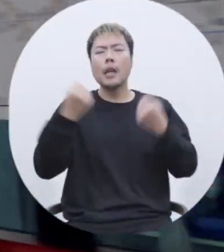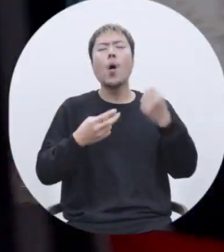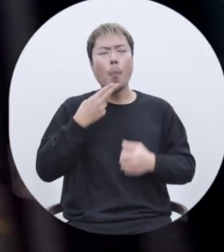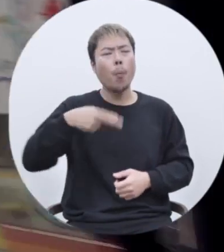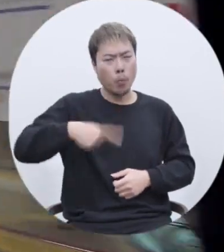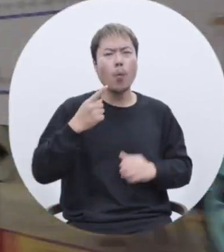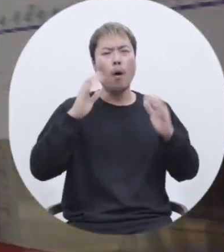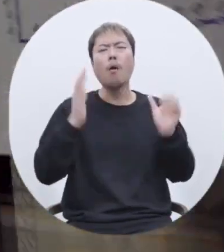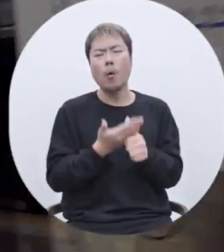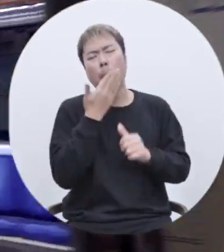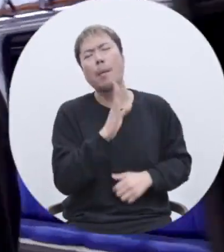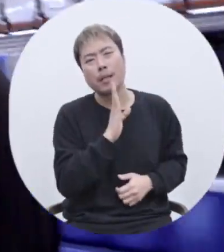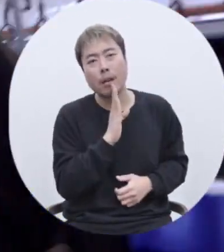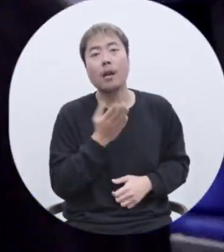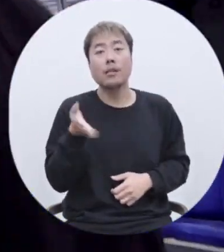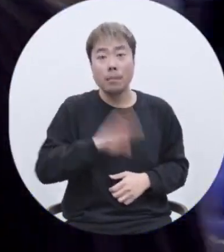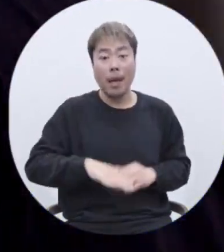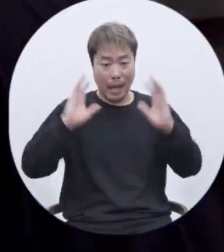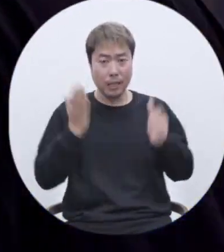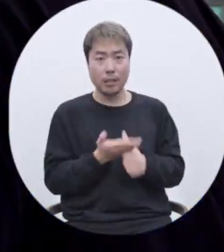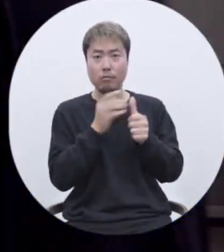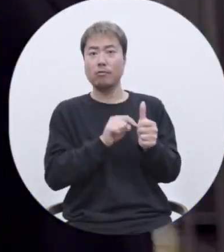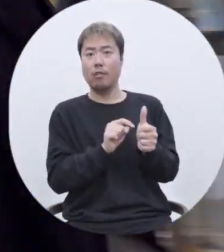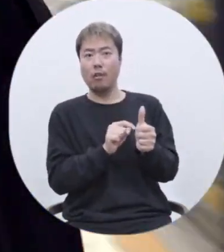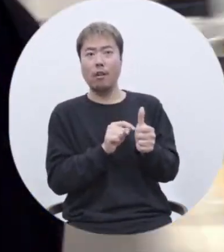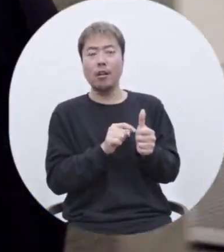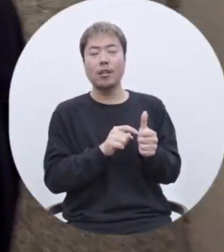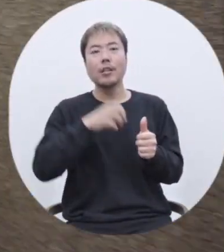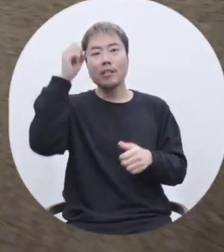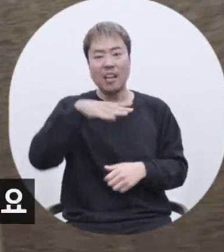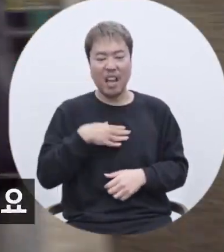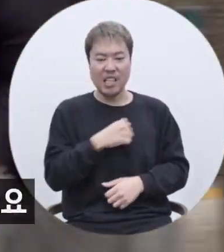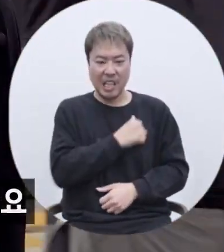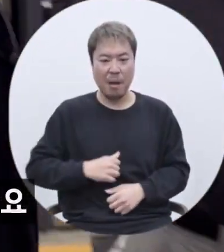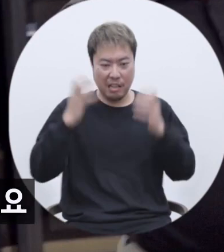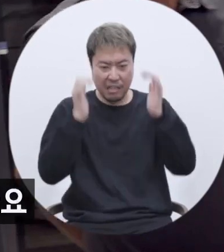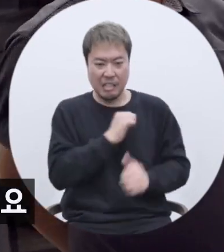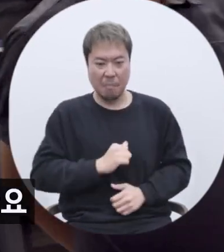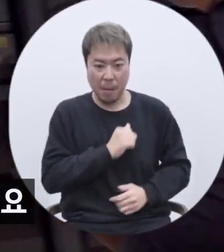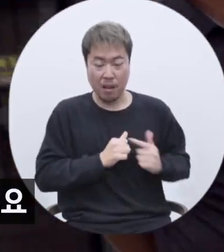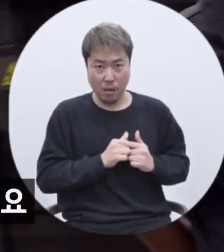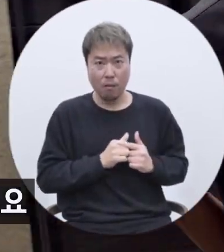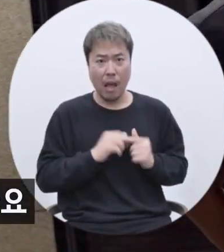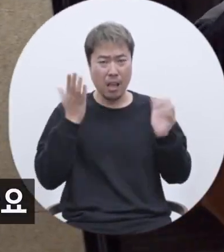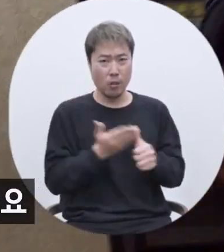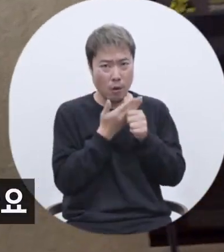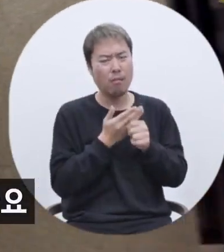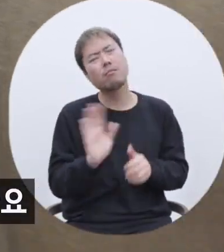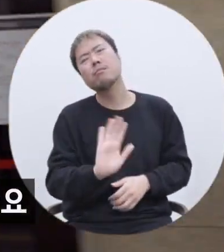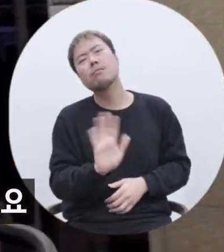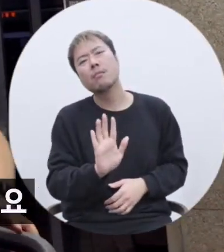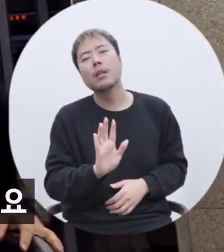차가 없어도 가능은 하겠지만, 사실 육아라고 하는 게 그냥 단순히 고통을 감내하면서 할 수 있는 건